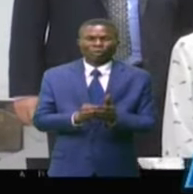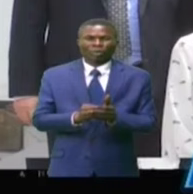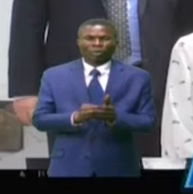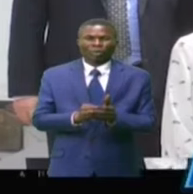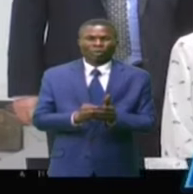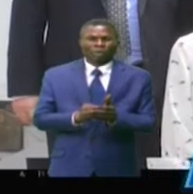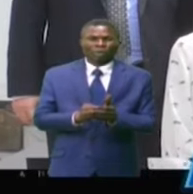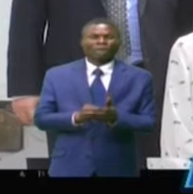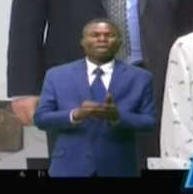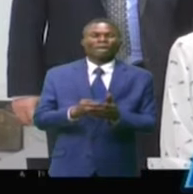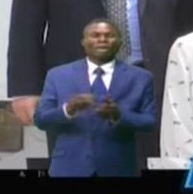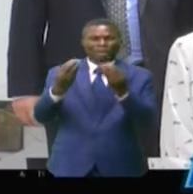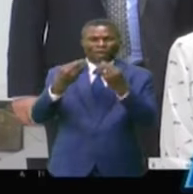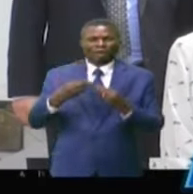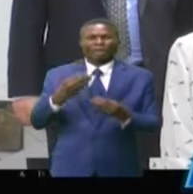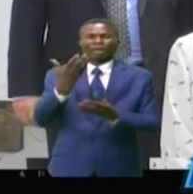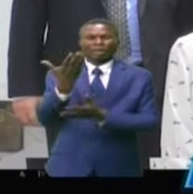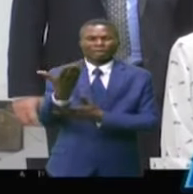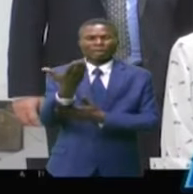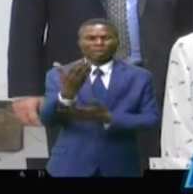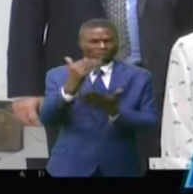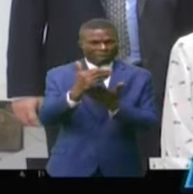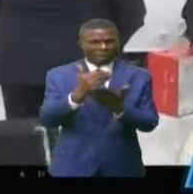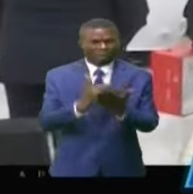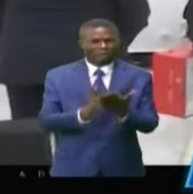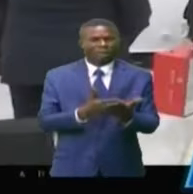fait des recommandations